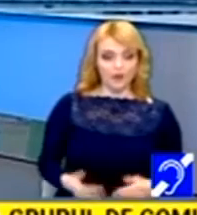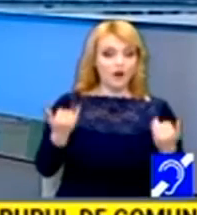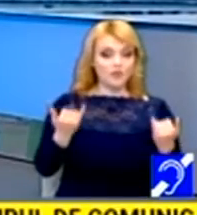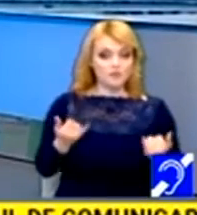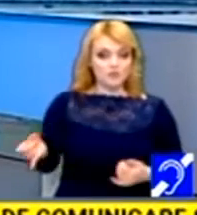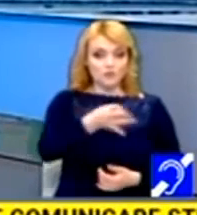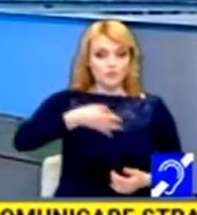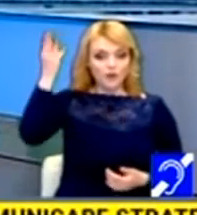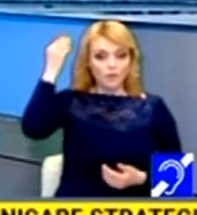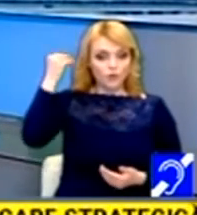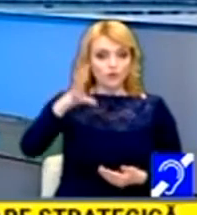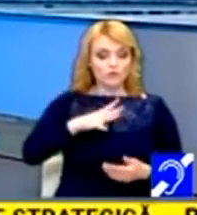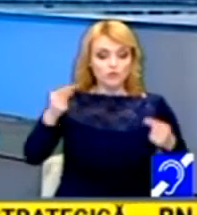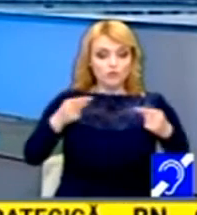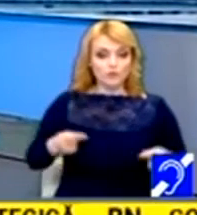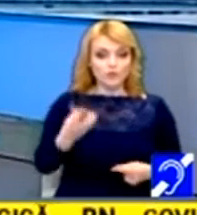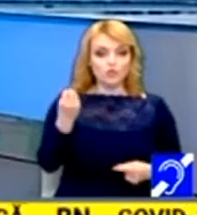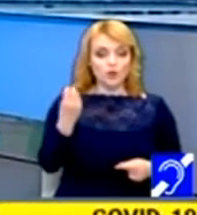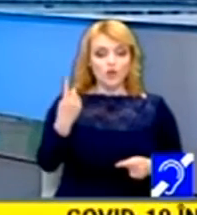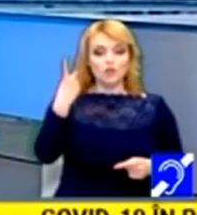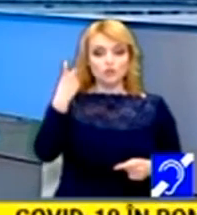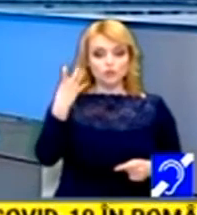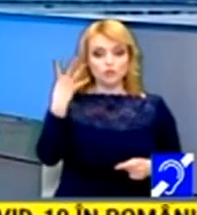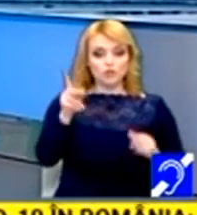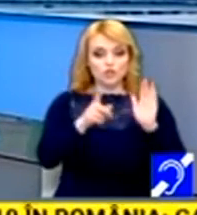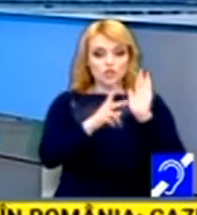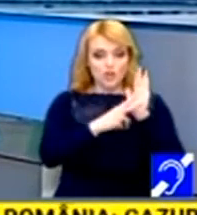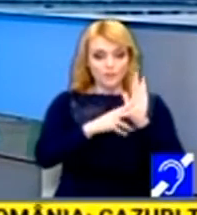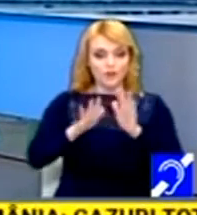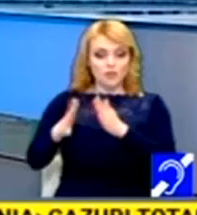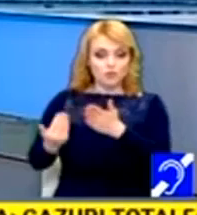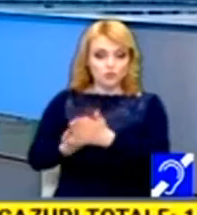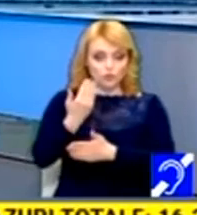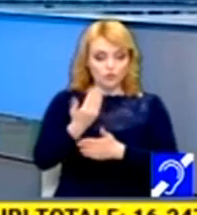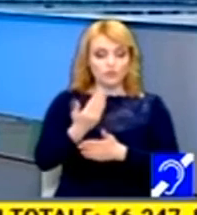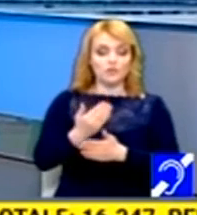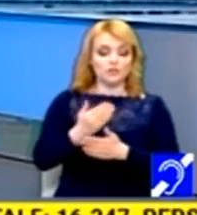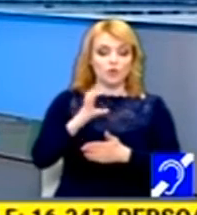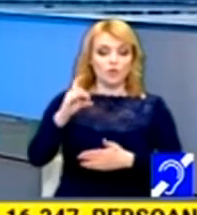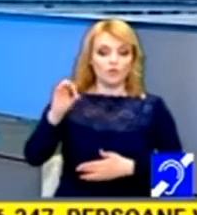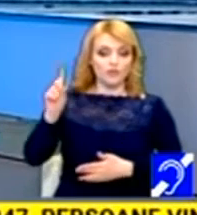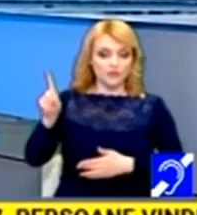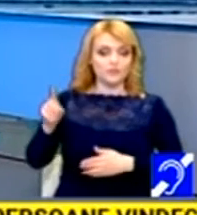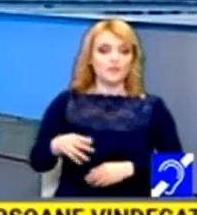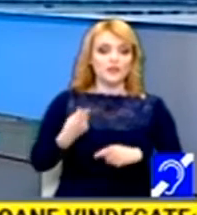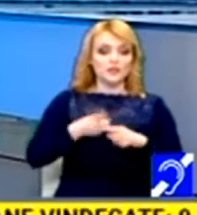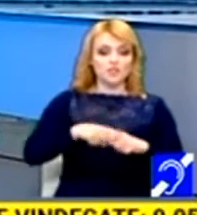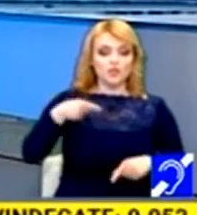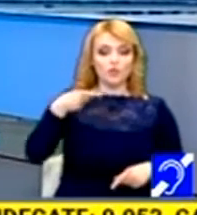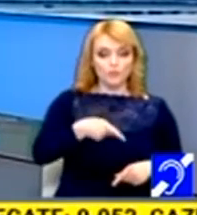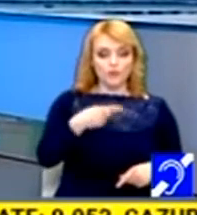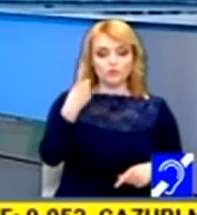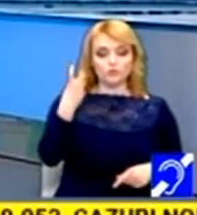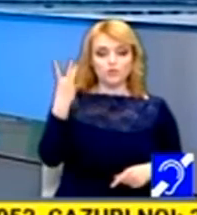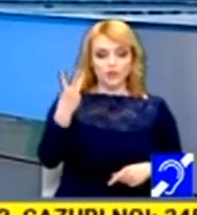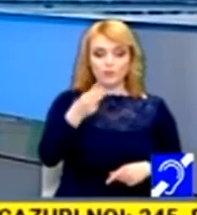Astăzi, în Republica Moldova, a fost confirmată încă 147 de cazuri noi de COVID-19 din cele 1103